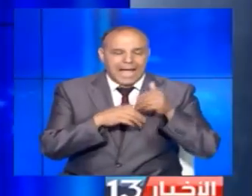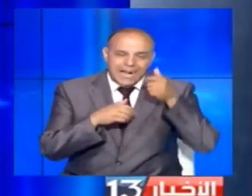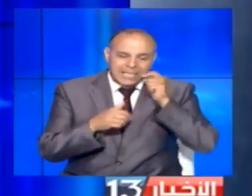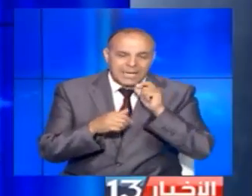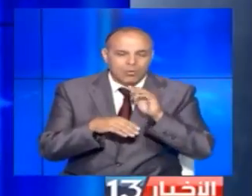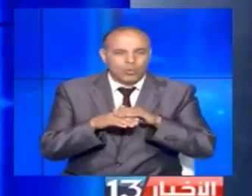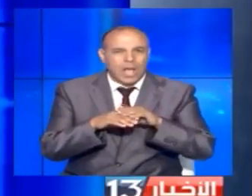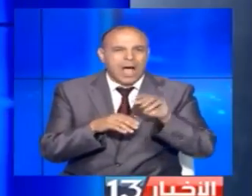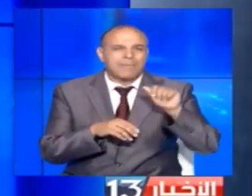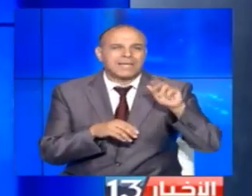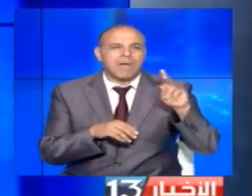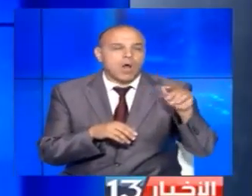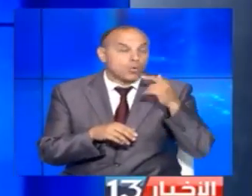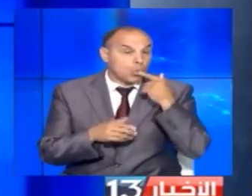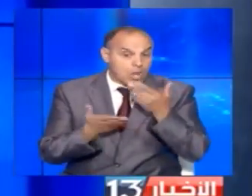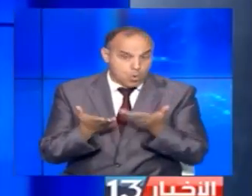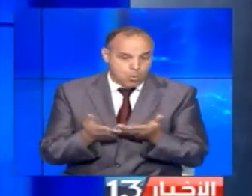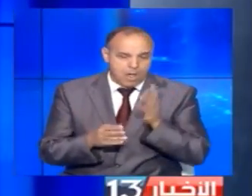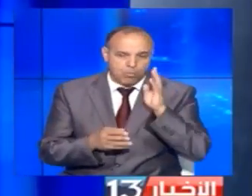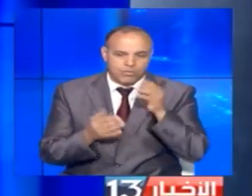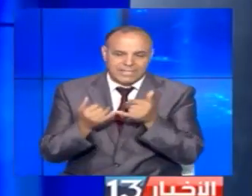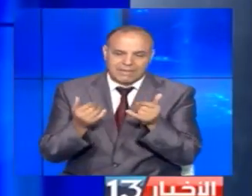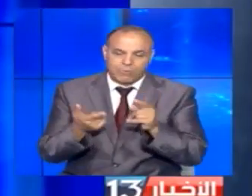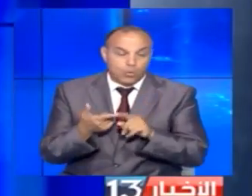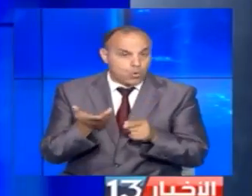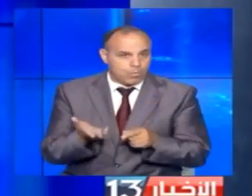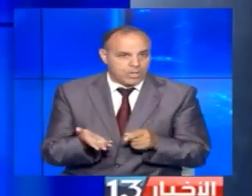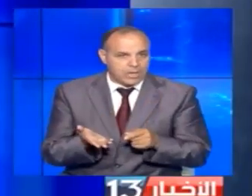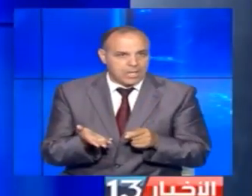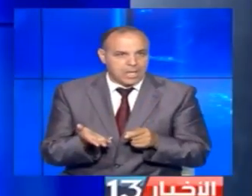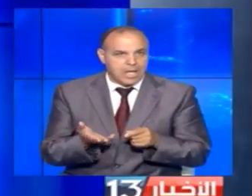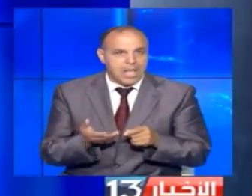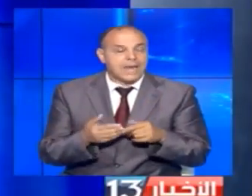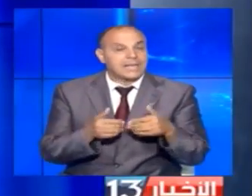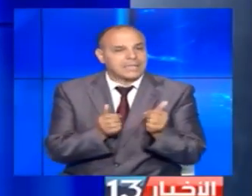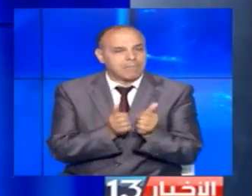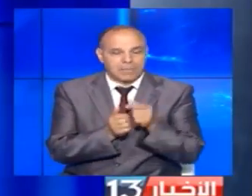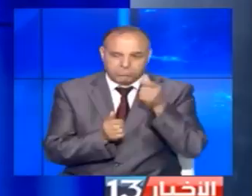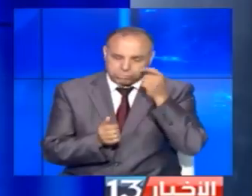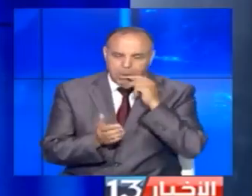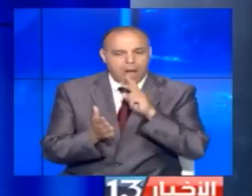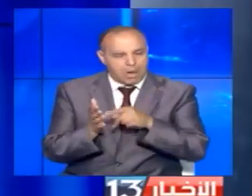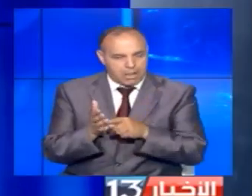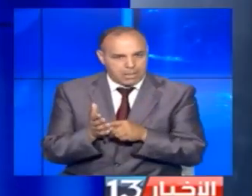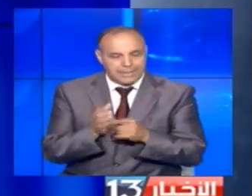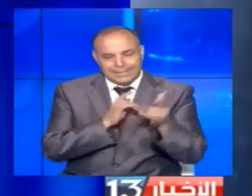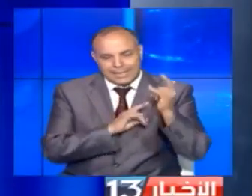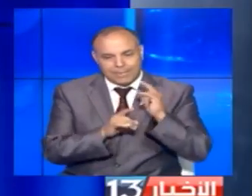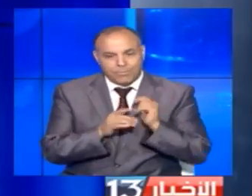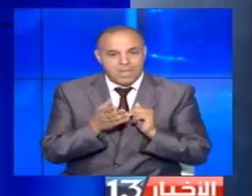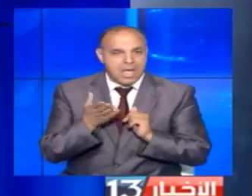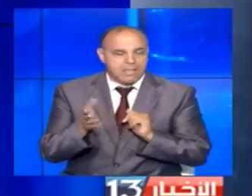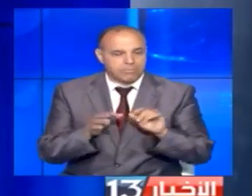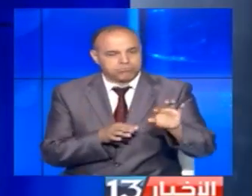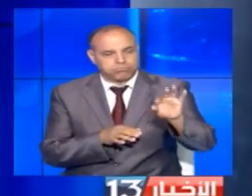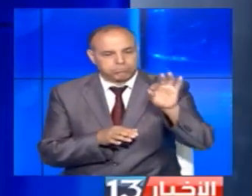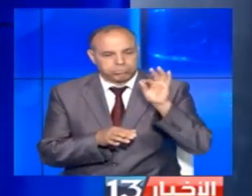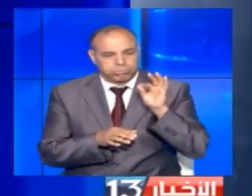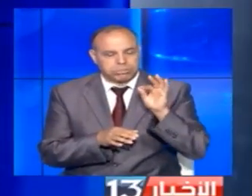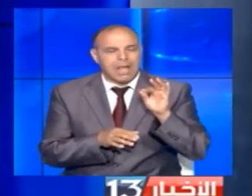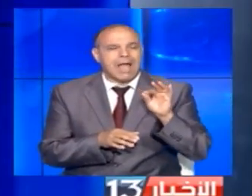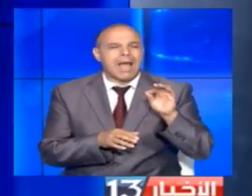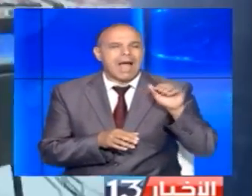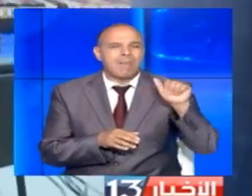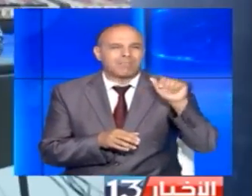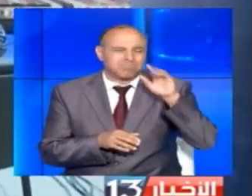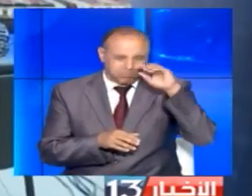عبد الكريم الهاروني اليوم في ندوة صحفية أن الحركة اتخذت قرارا تاريخيا باختيارها عبد الفتاح